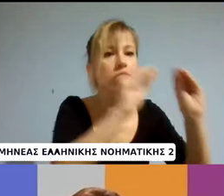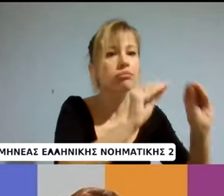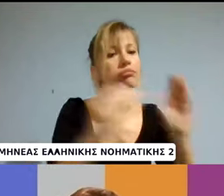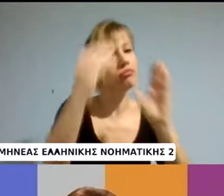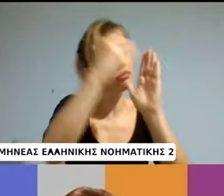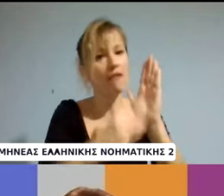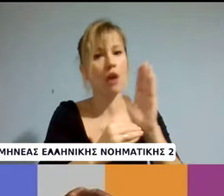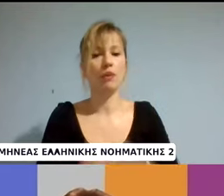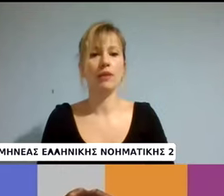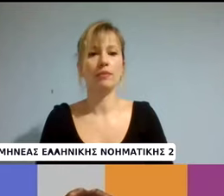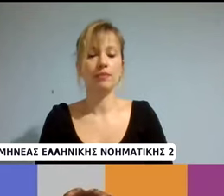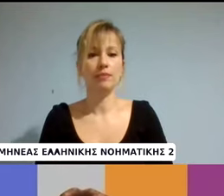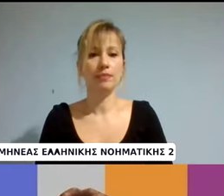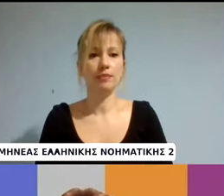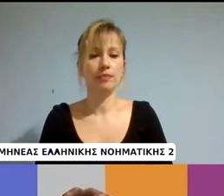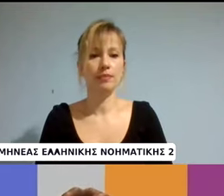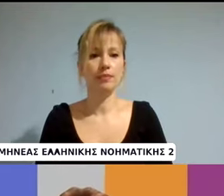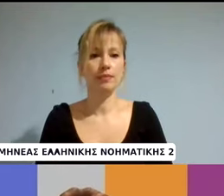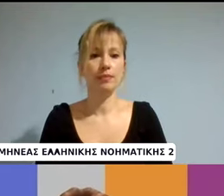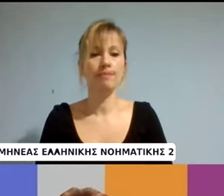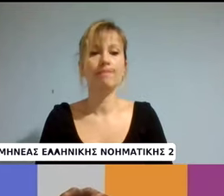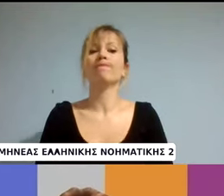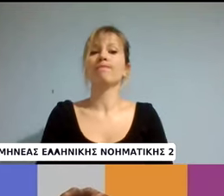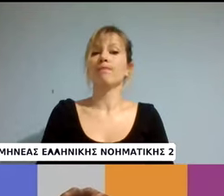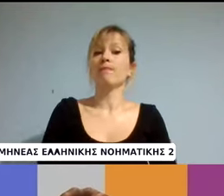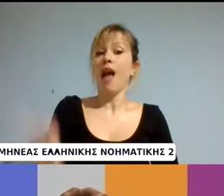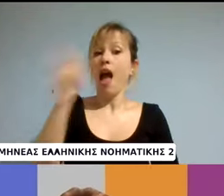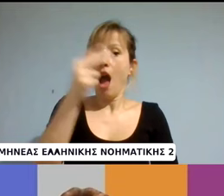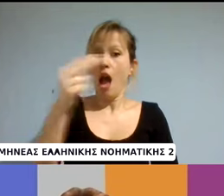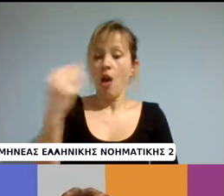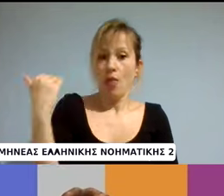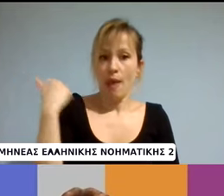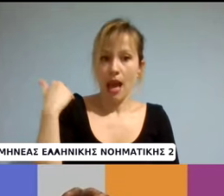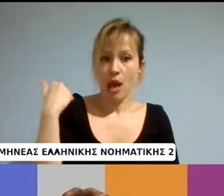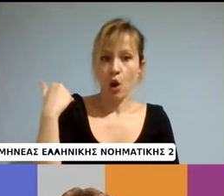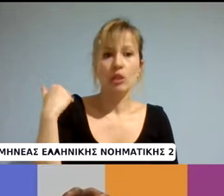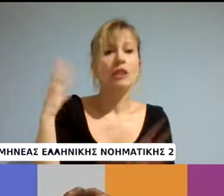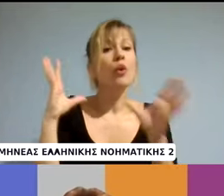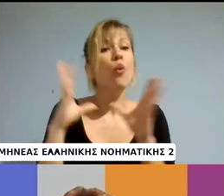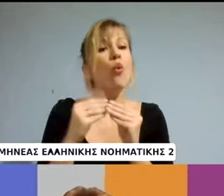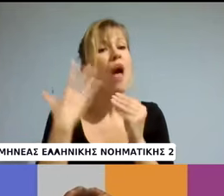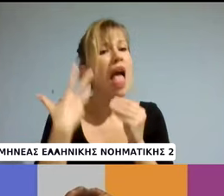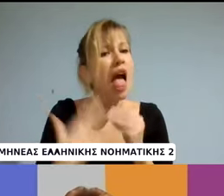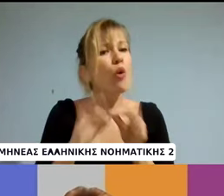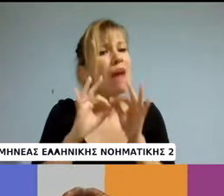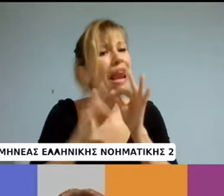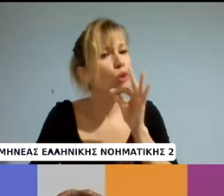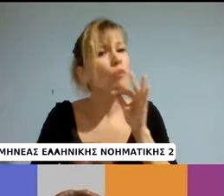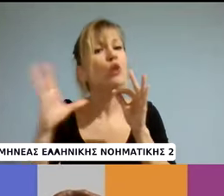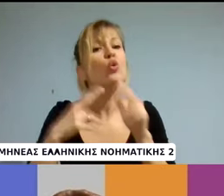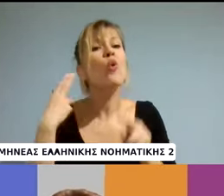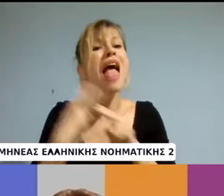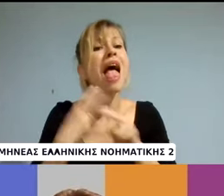Η επόμενη ερώτηση έχει να κάνει με το αν έχουμε λεπτομέρειες στον οδηγό για τις επίσημες μεταφράσεις, πλαγίδα κλπ. Κυρία